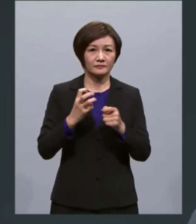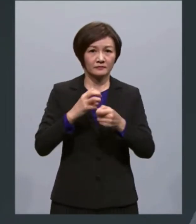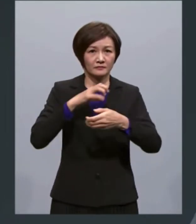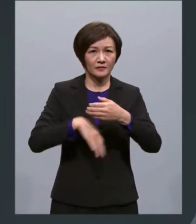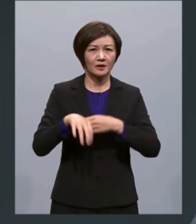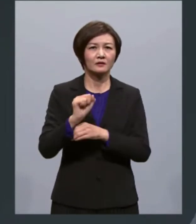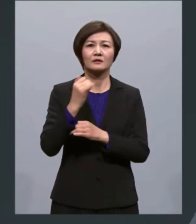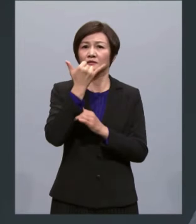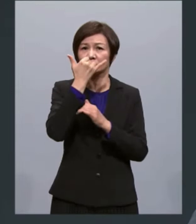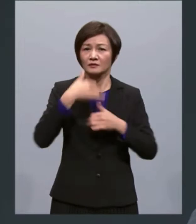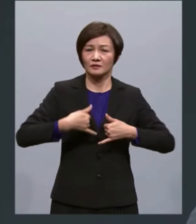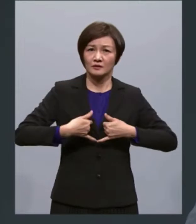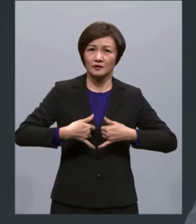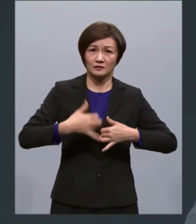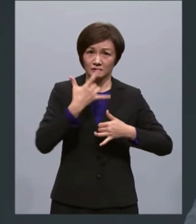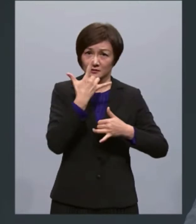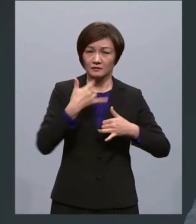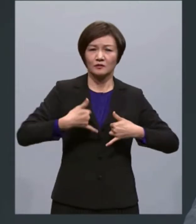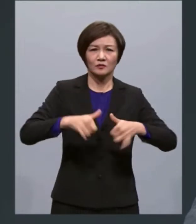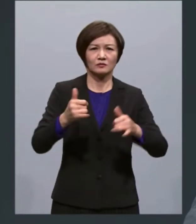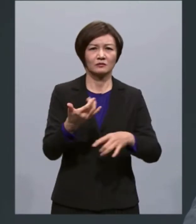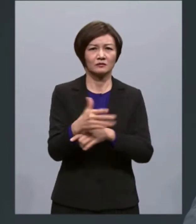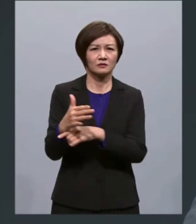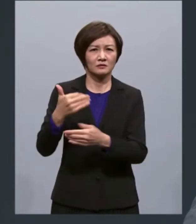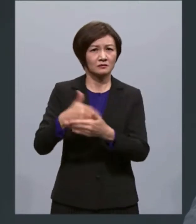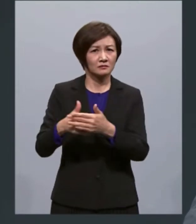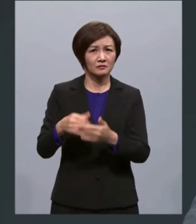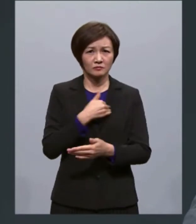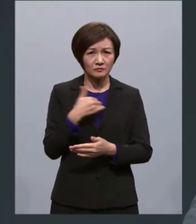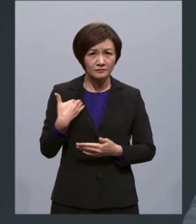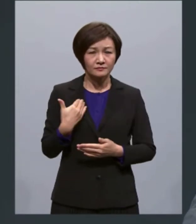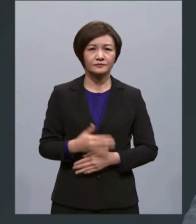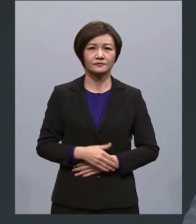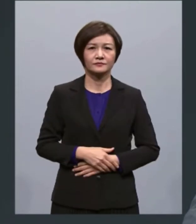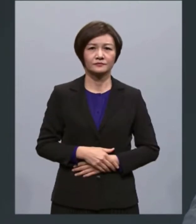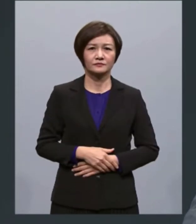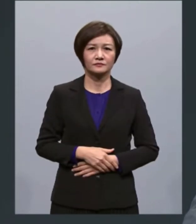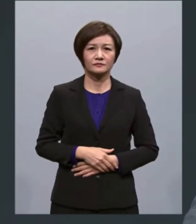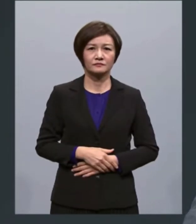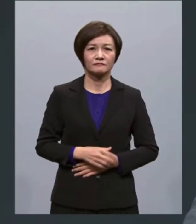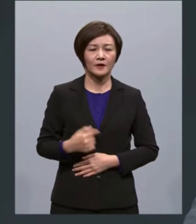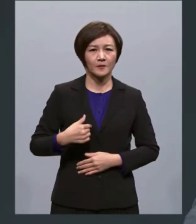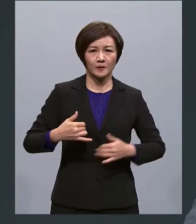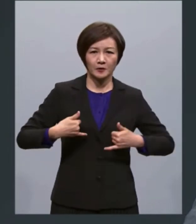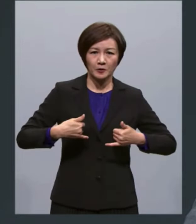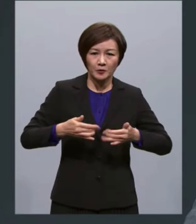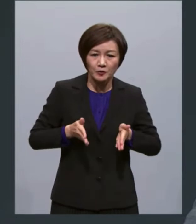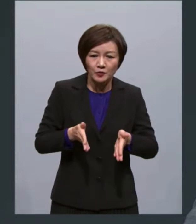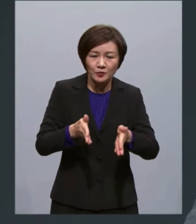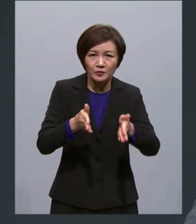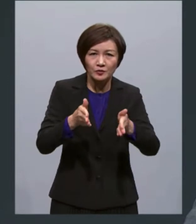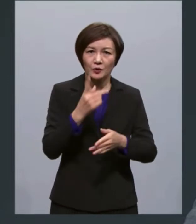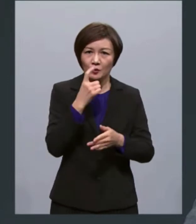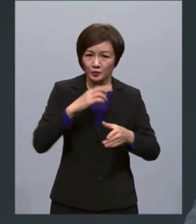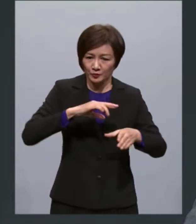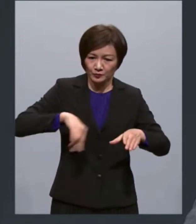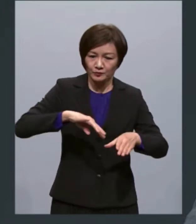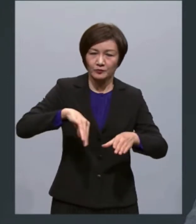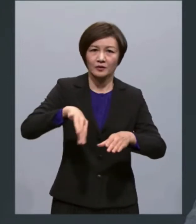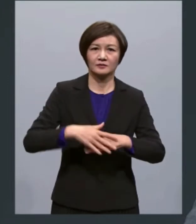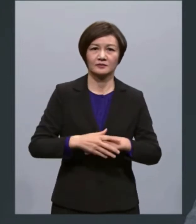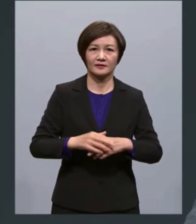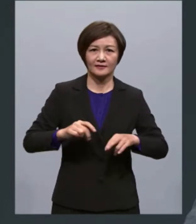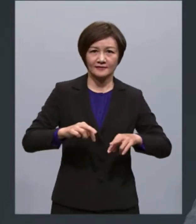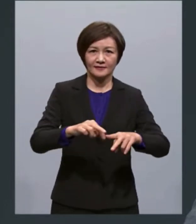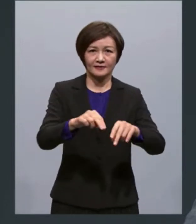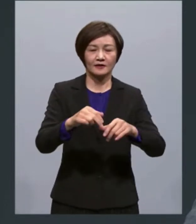大道伤亡的学生是不是就可以减少很多。所以我们划设的巷弄绿色人行通道，让行